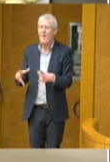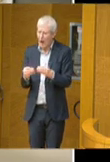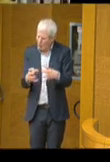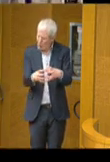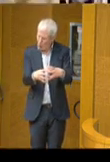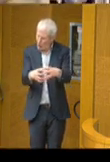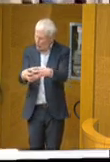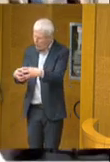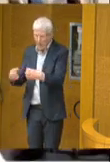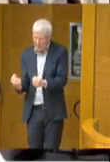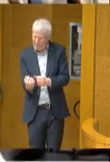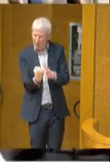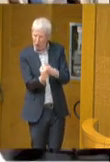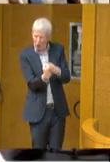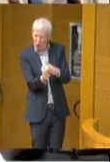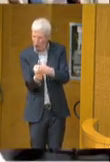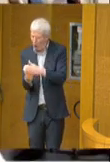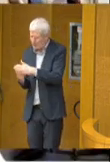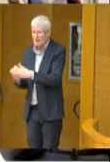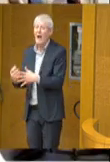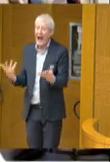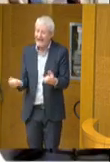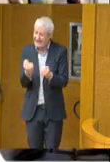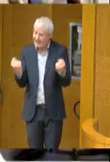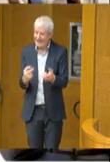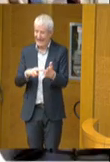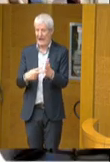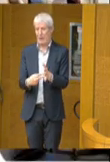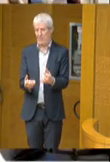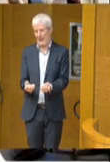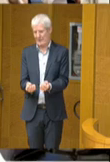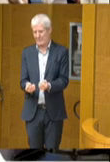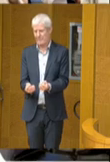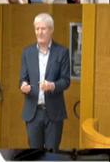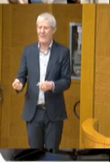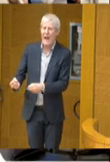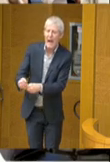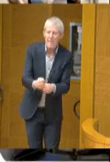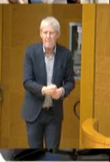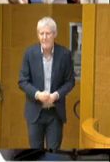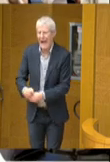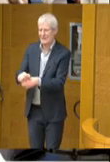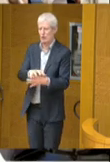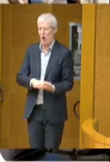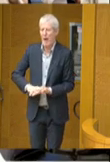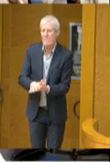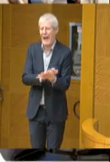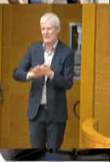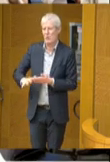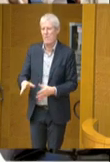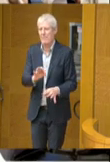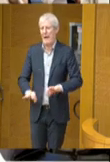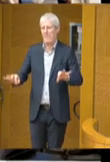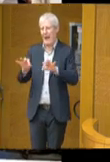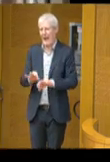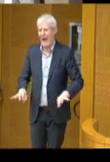dei gruppi per potenziarsi nelle attività tecnico-pratiche, l'impasto di cucina, dove preparano